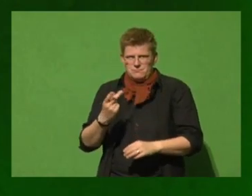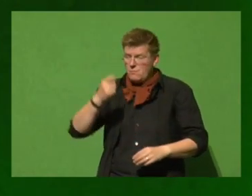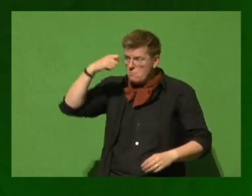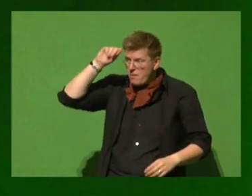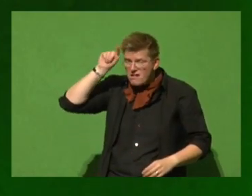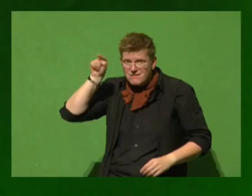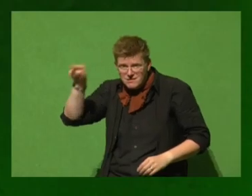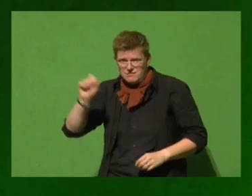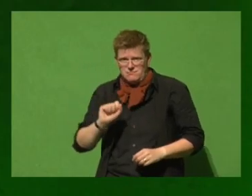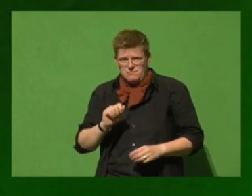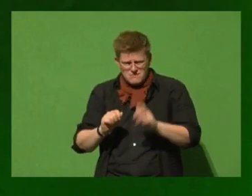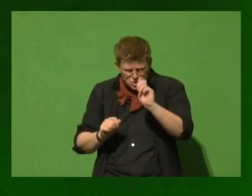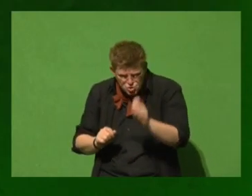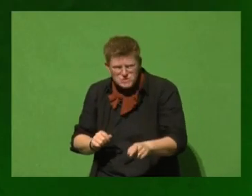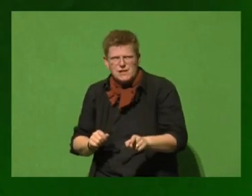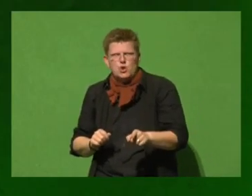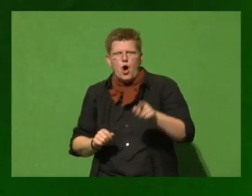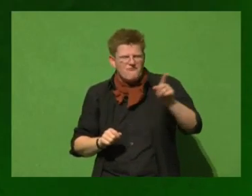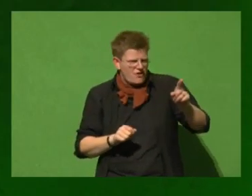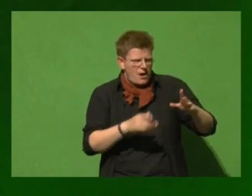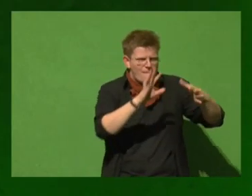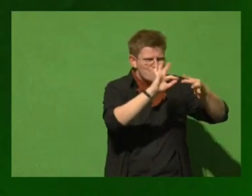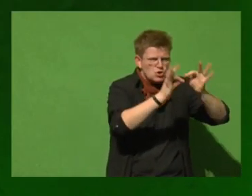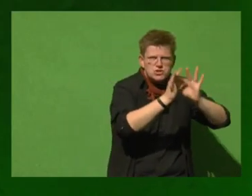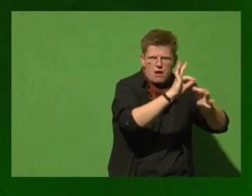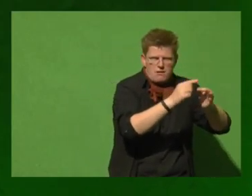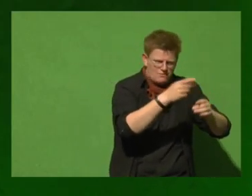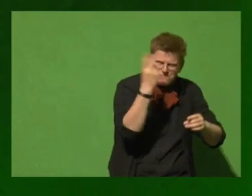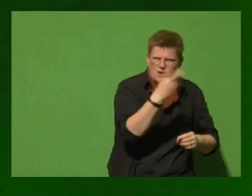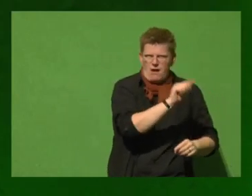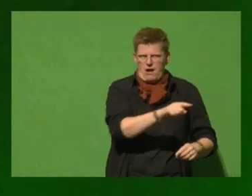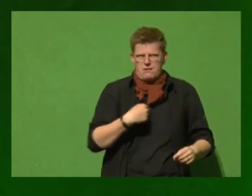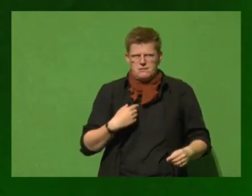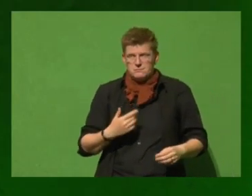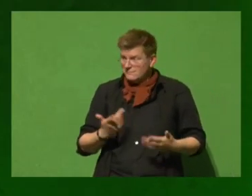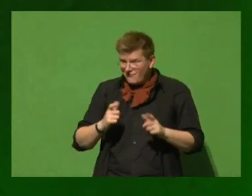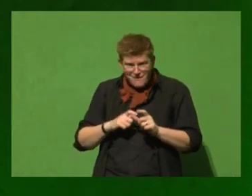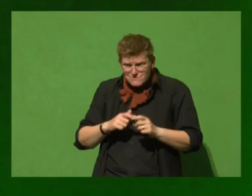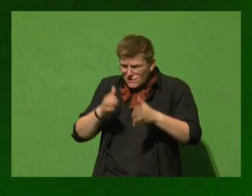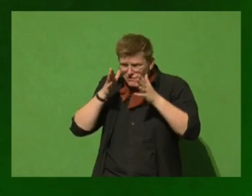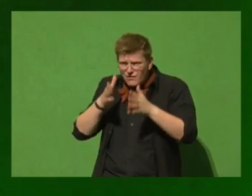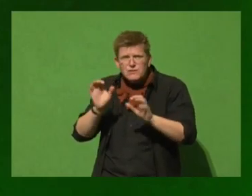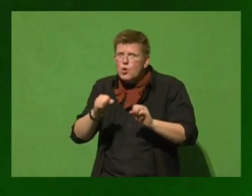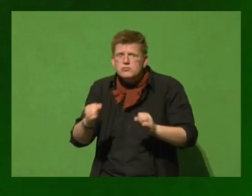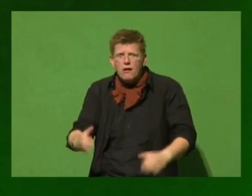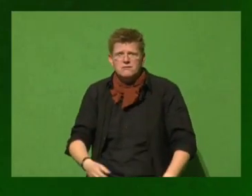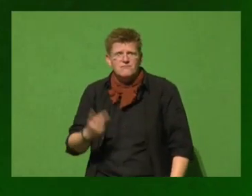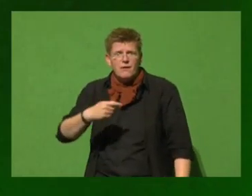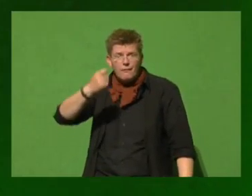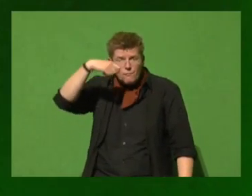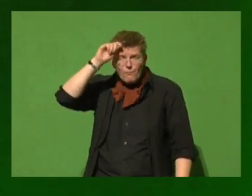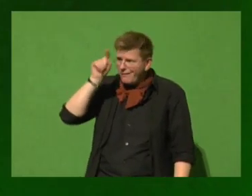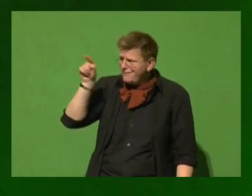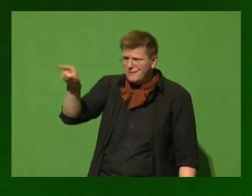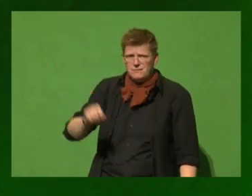unserer Bürgerrechte geht, ist auf die SPD leider überhaupt kein Verlass. Weder in Berlin noch hier bei